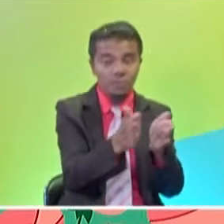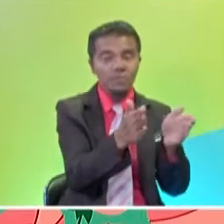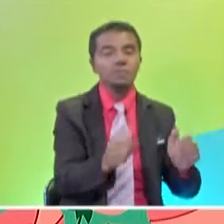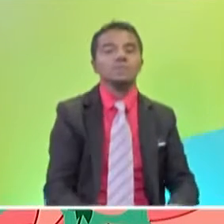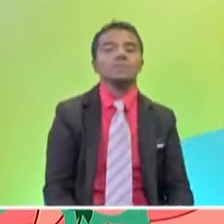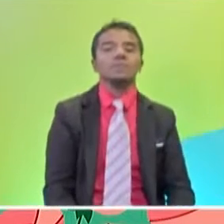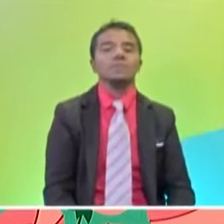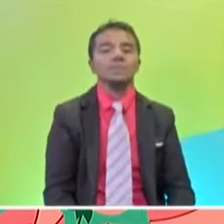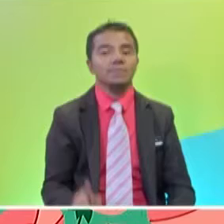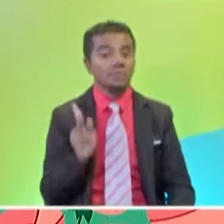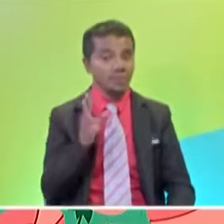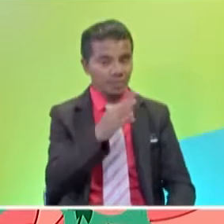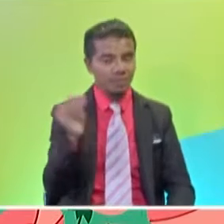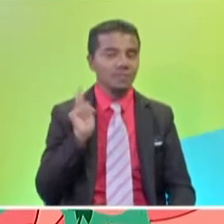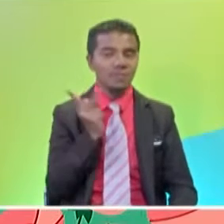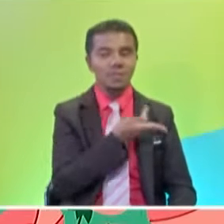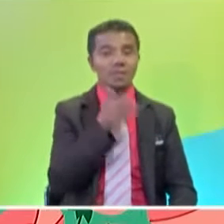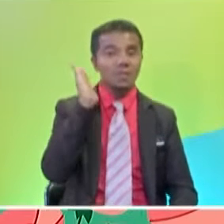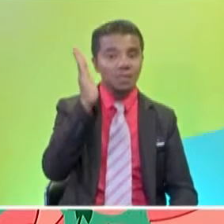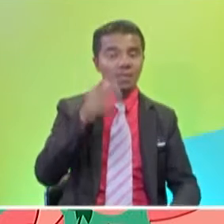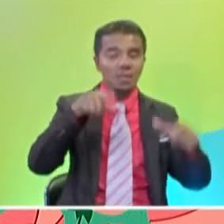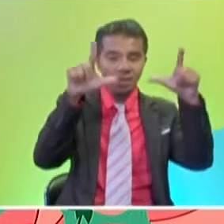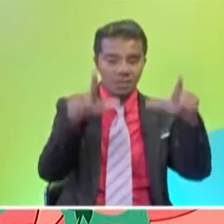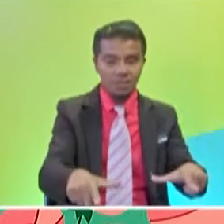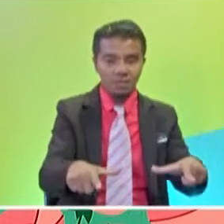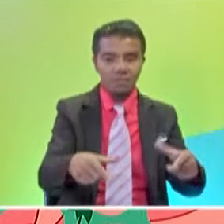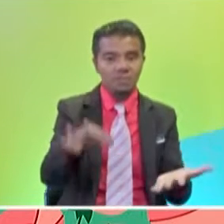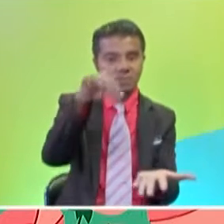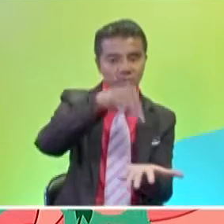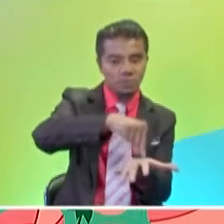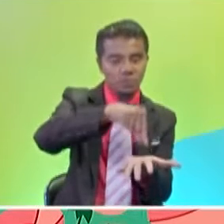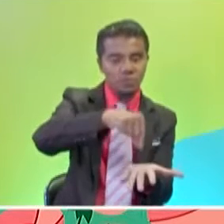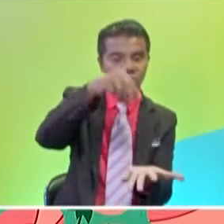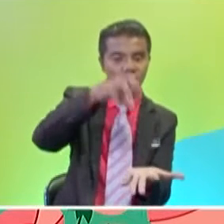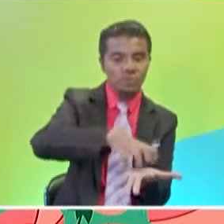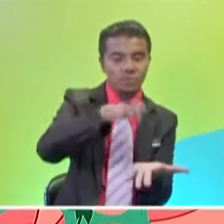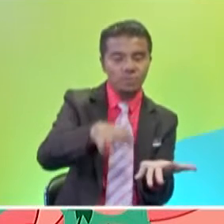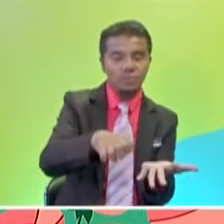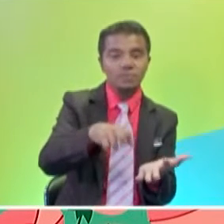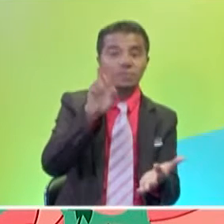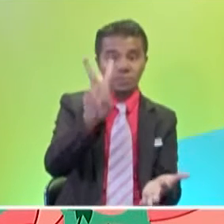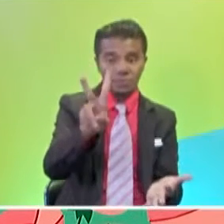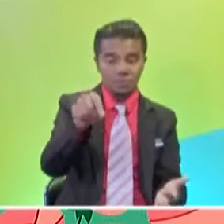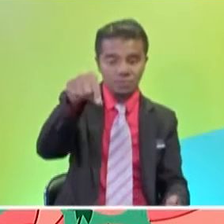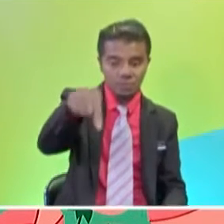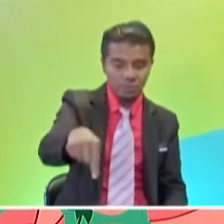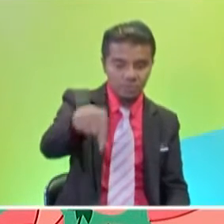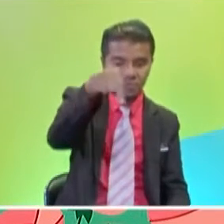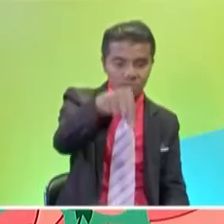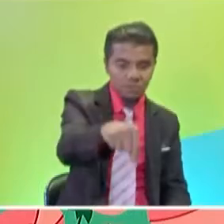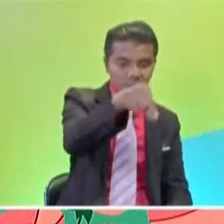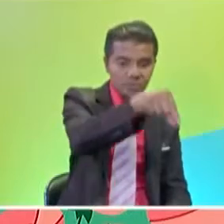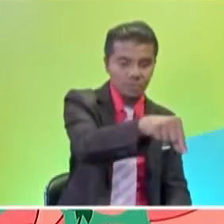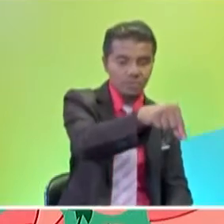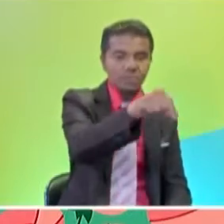kita akan letak dua biji benih dan tutupkan selapis. Medium biji benih cikgu ya. Masuk kita letak kita